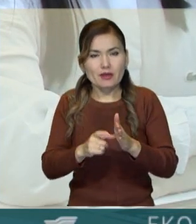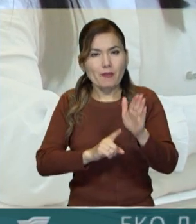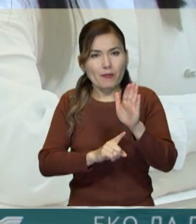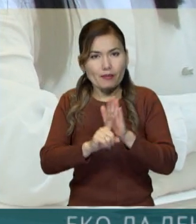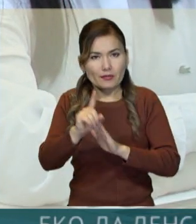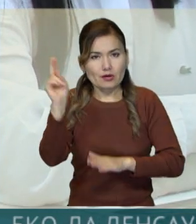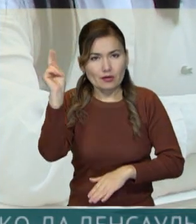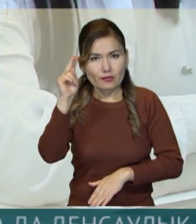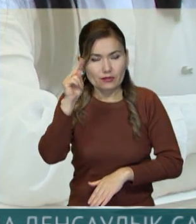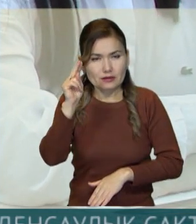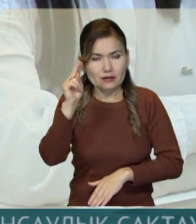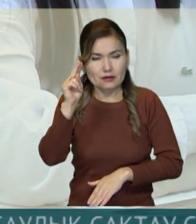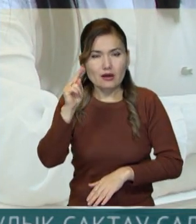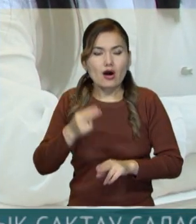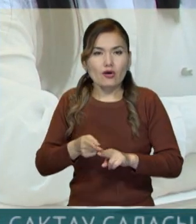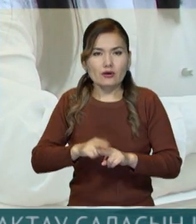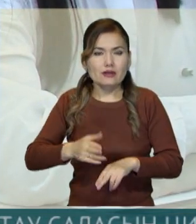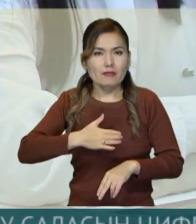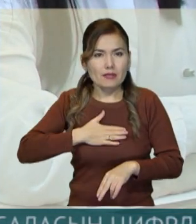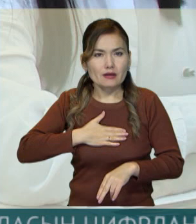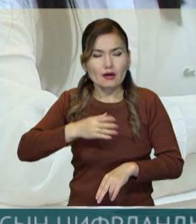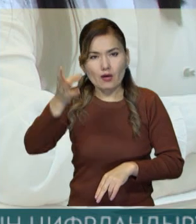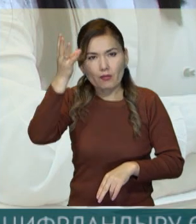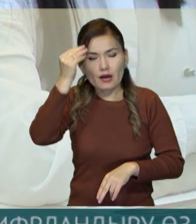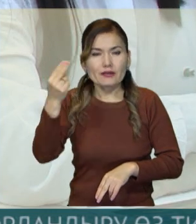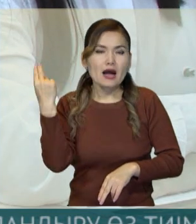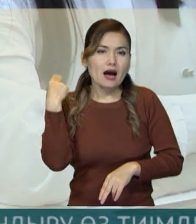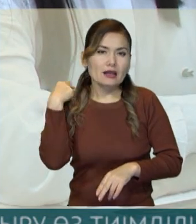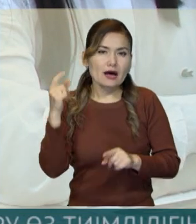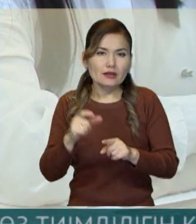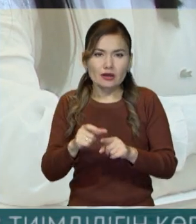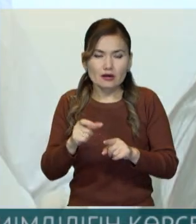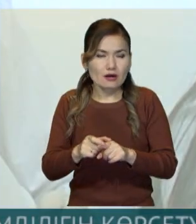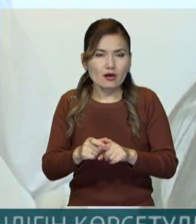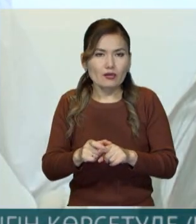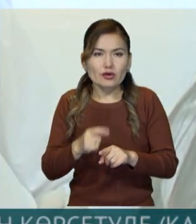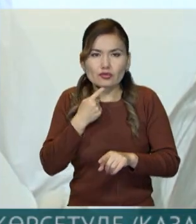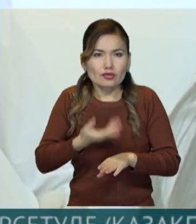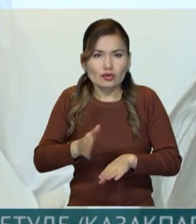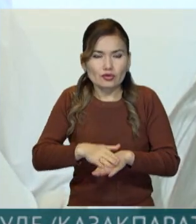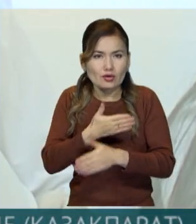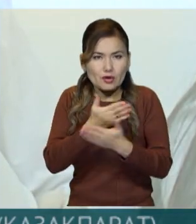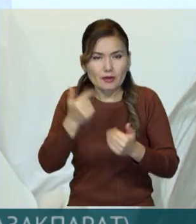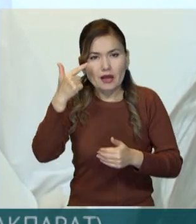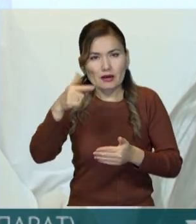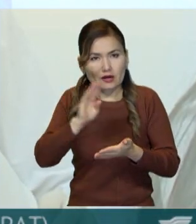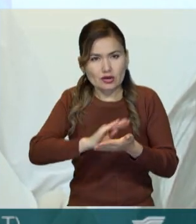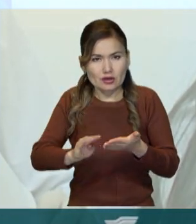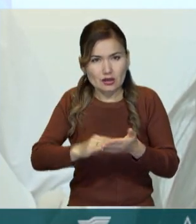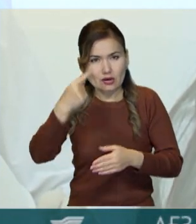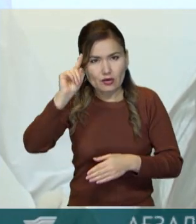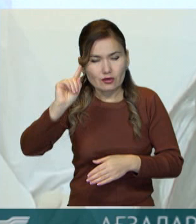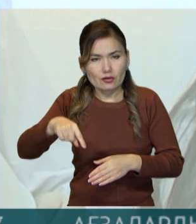үйрене бастадық. Мен ойымша, бұл латын графикасы өте қиын емес. Диктанттар да жазамыз,